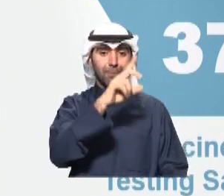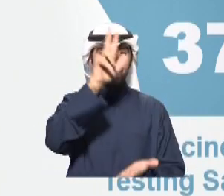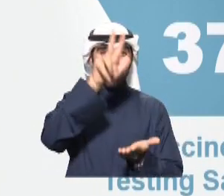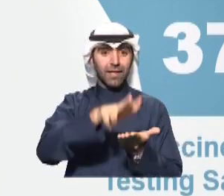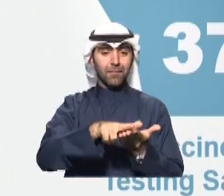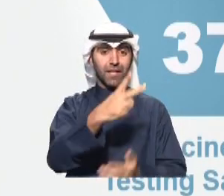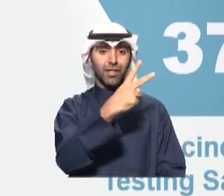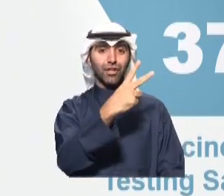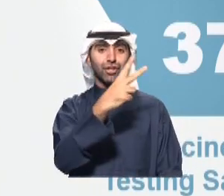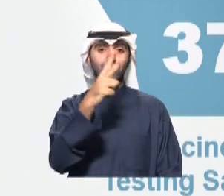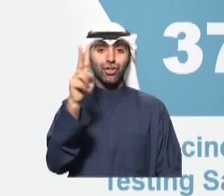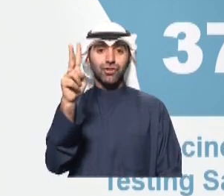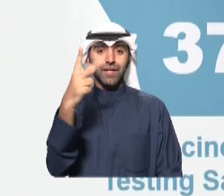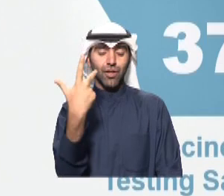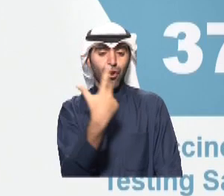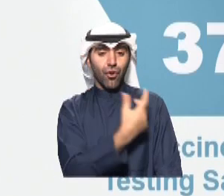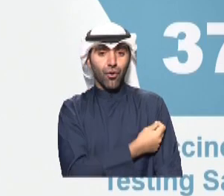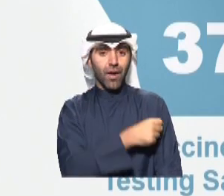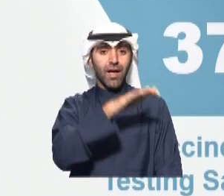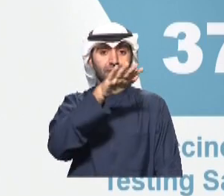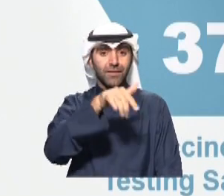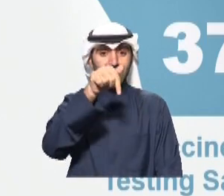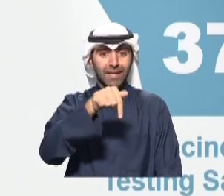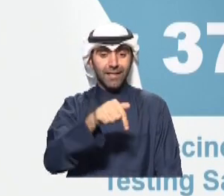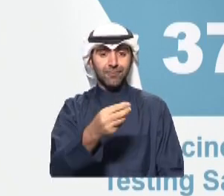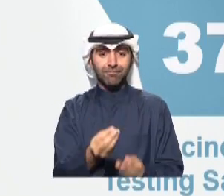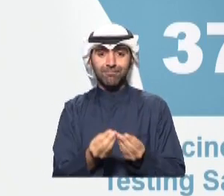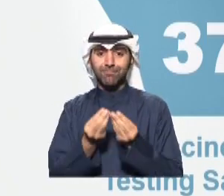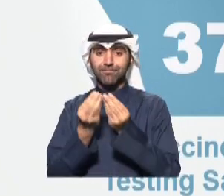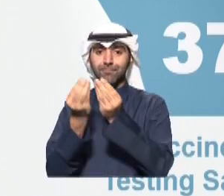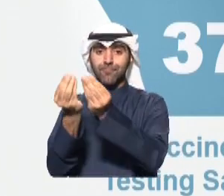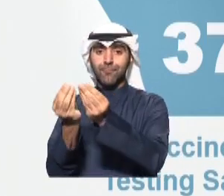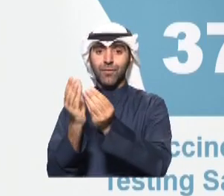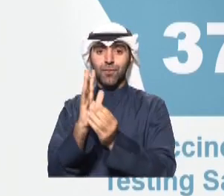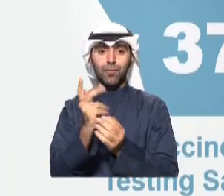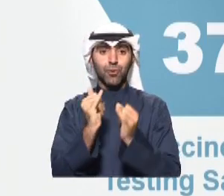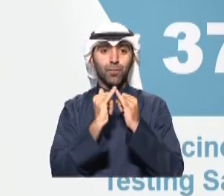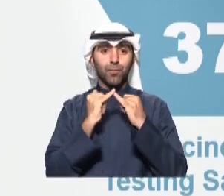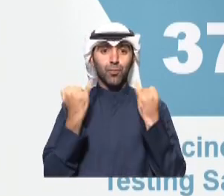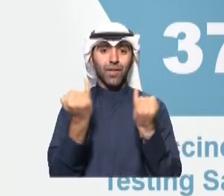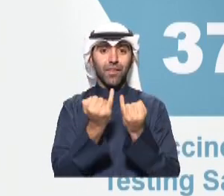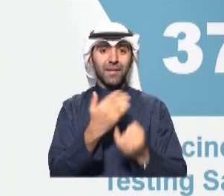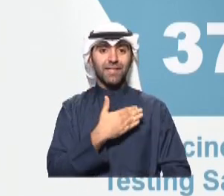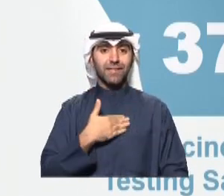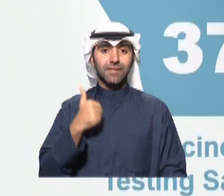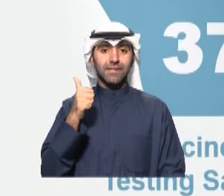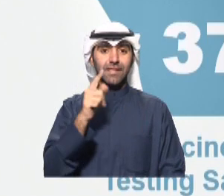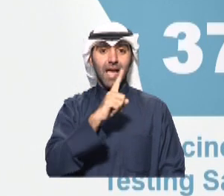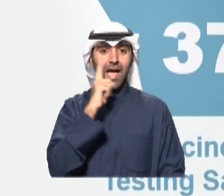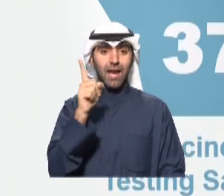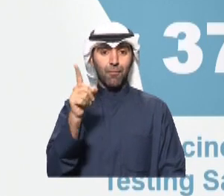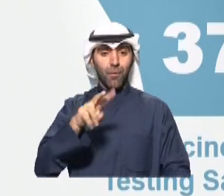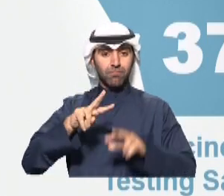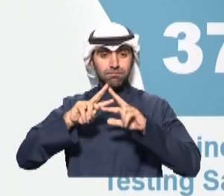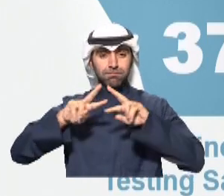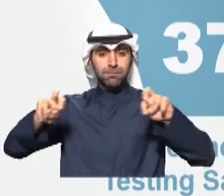و20 تطعيما قيد الدراسة ما قبل مرحلة الاعتماد، وهي مبشرات حقيقة